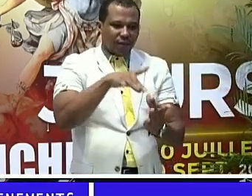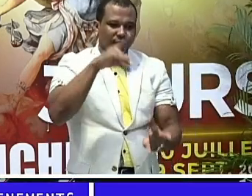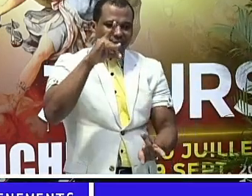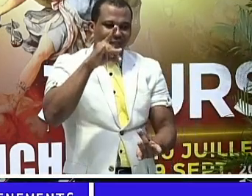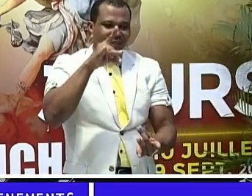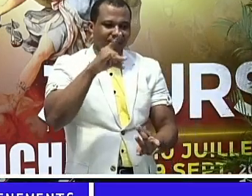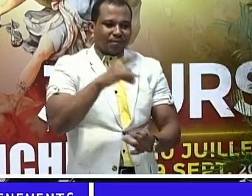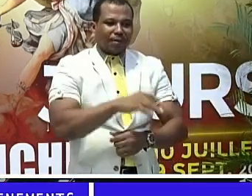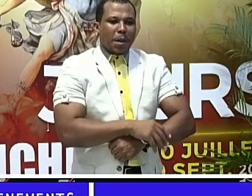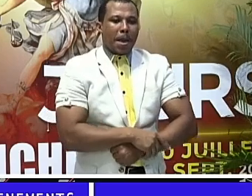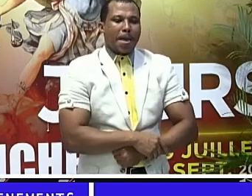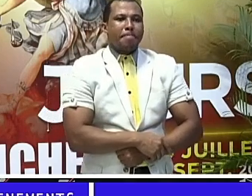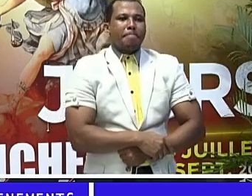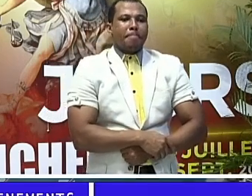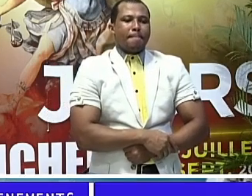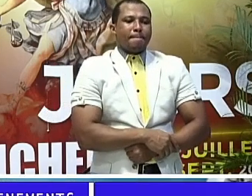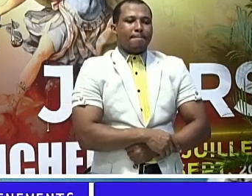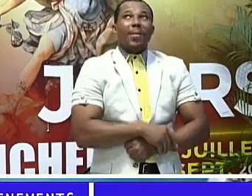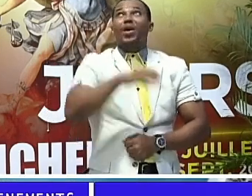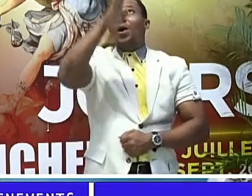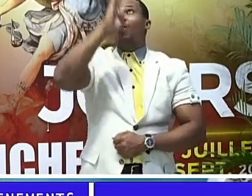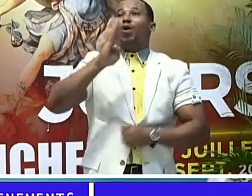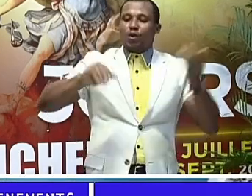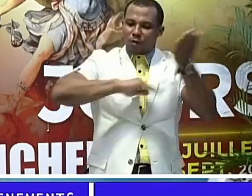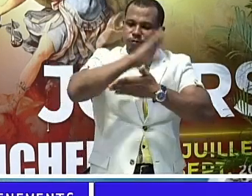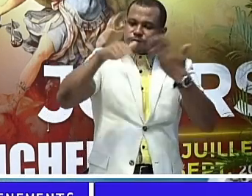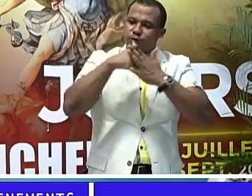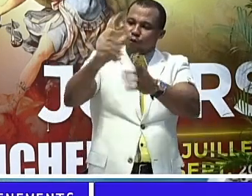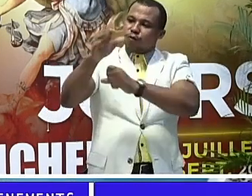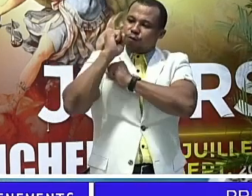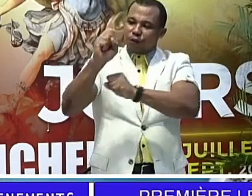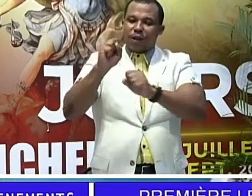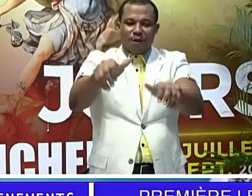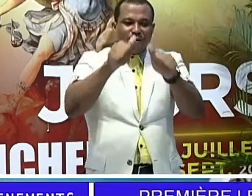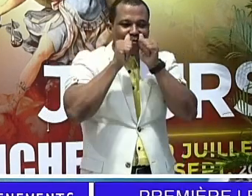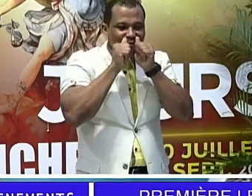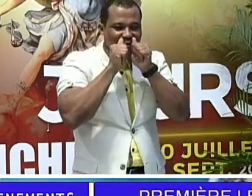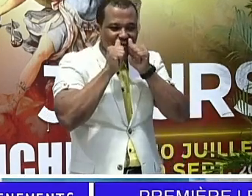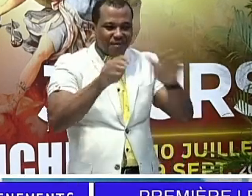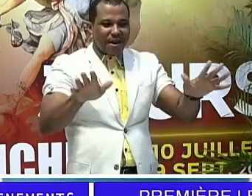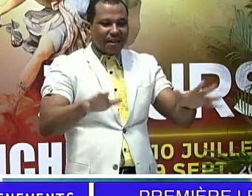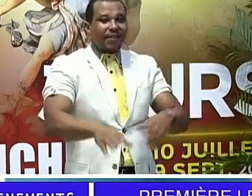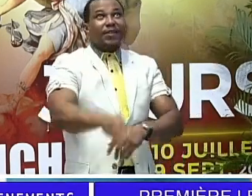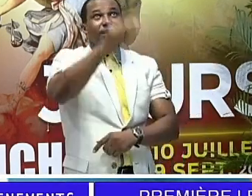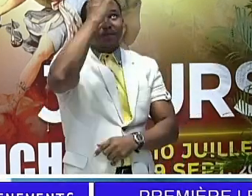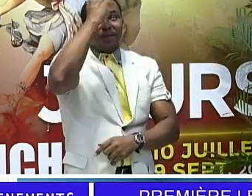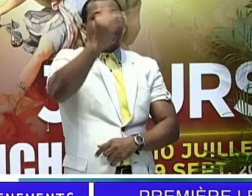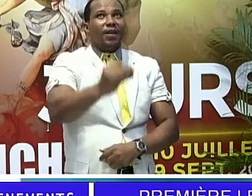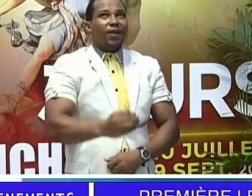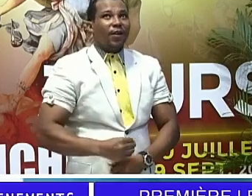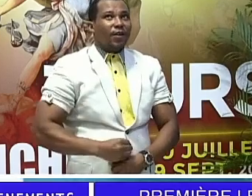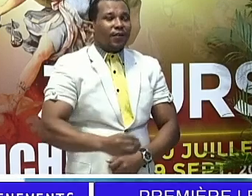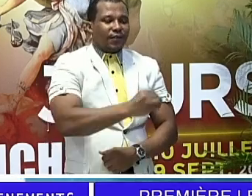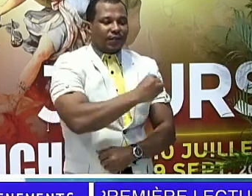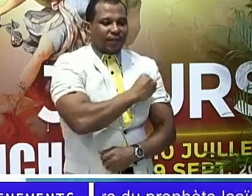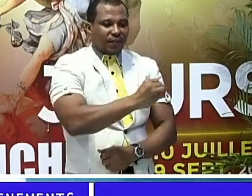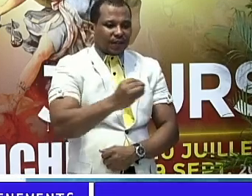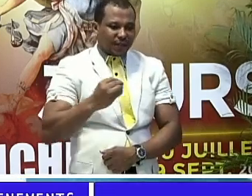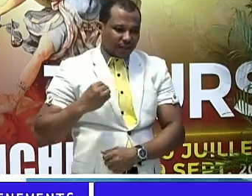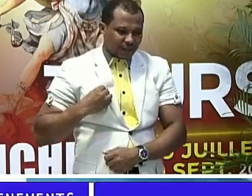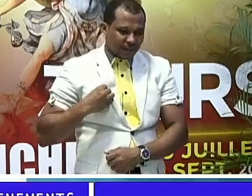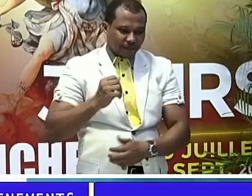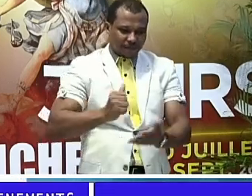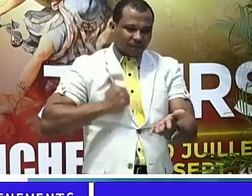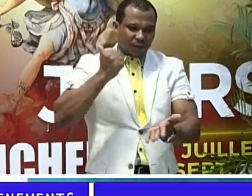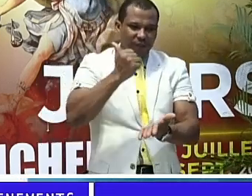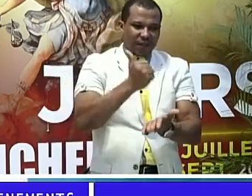Et avec votre esprit. Que Dieu Tout-Puissant vous bénisse, le Père, le Fils et